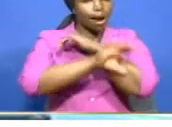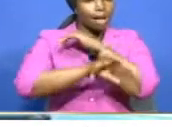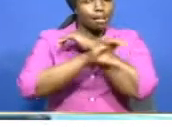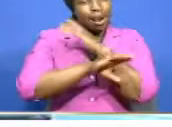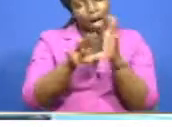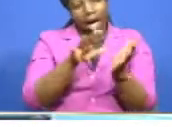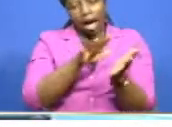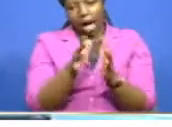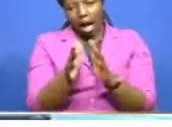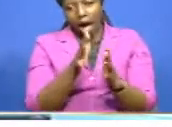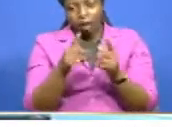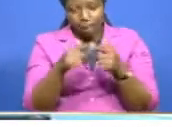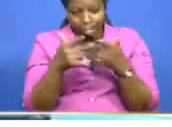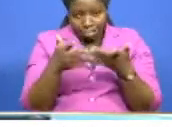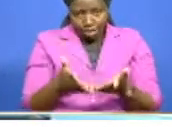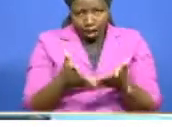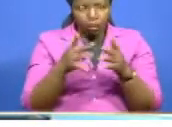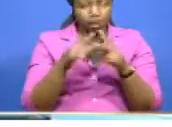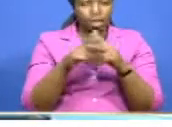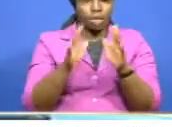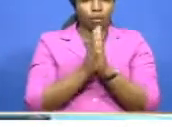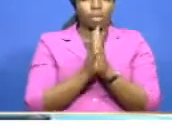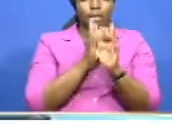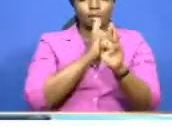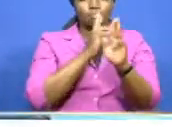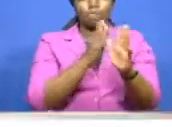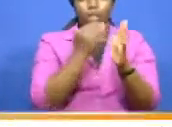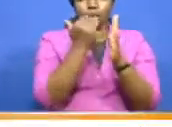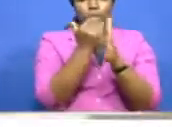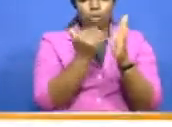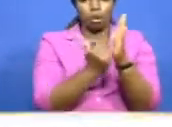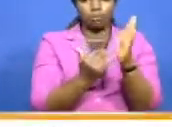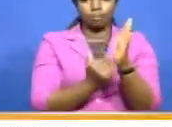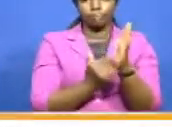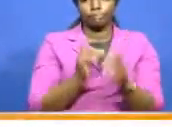sasa hivi hebu tuanze kwa kupata shajara.